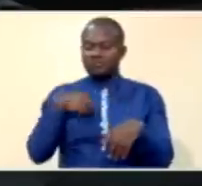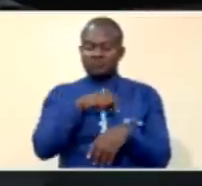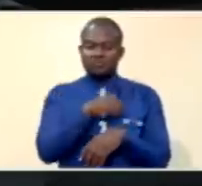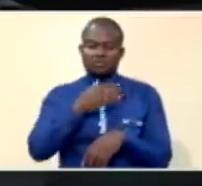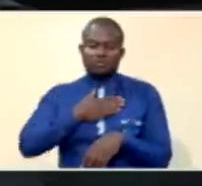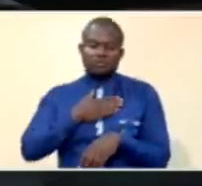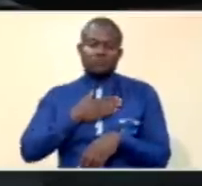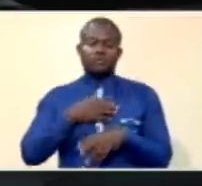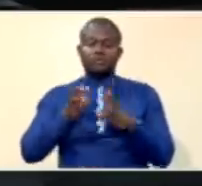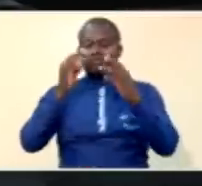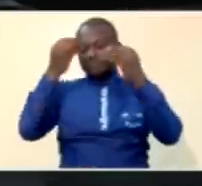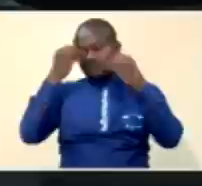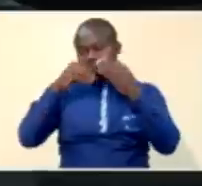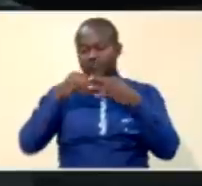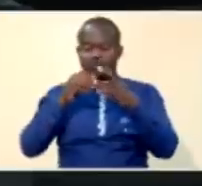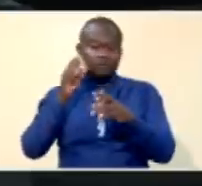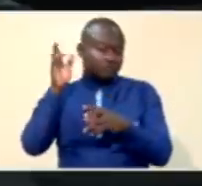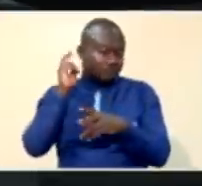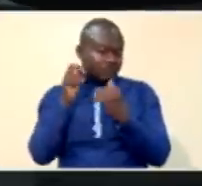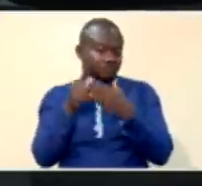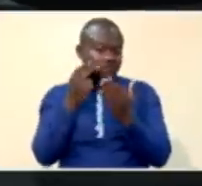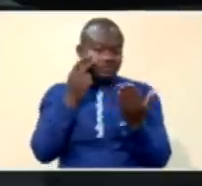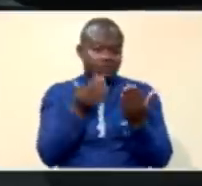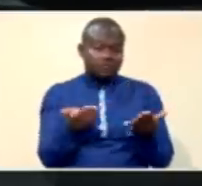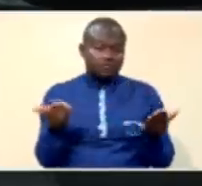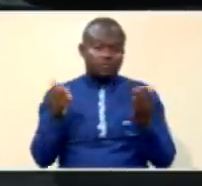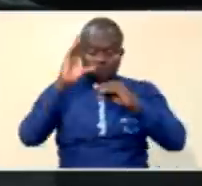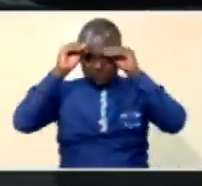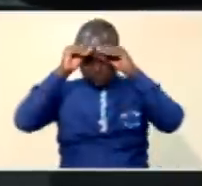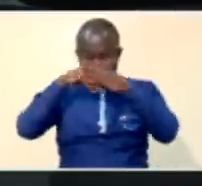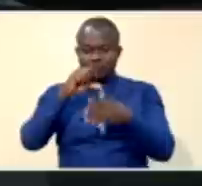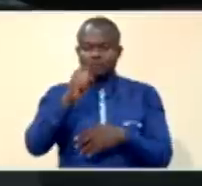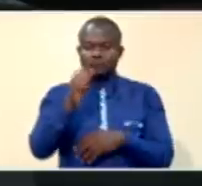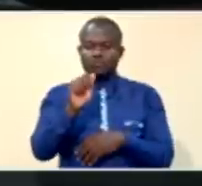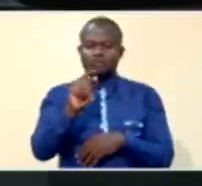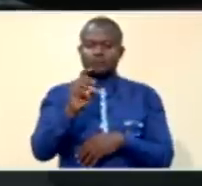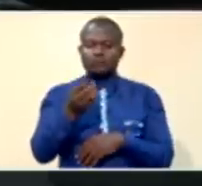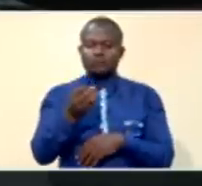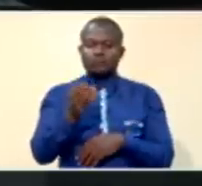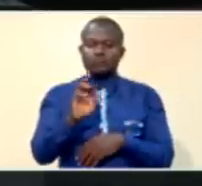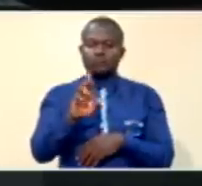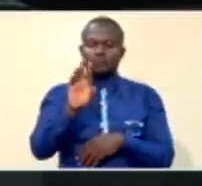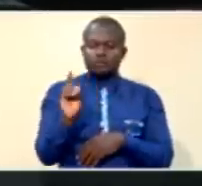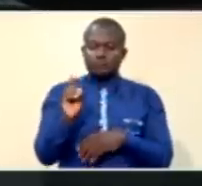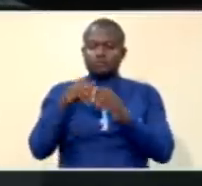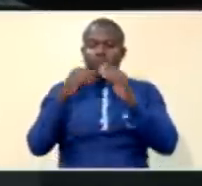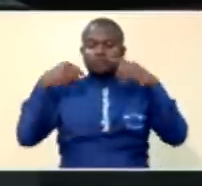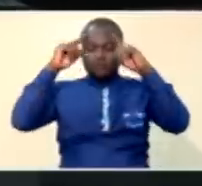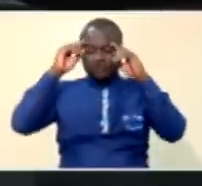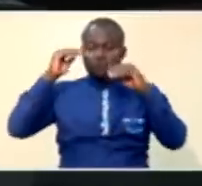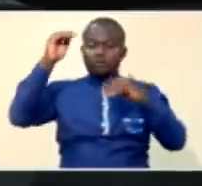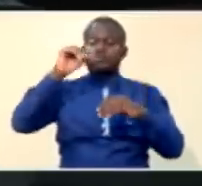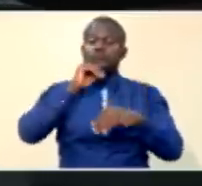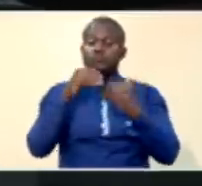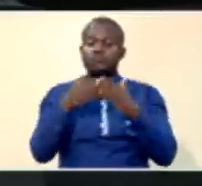niko babinyigisha niko mbyumva. Ntukujye kurogoza mu mwana yagaho muri Stanford University nko muri za kaminuza zikomeye, ntabwo ari ibintu